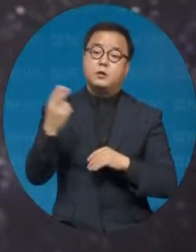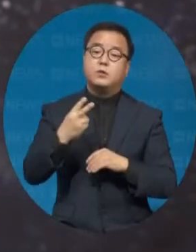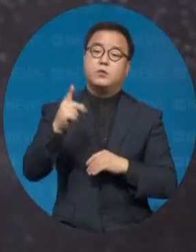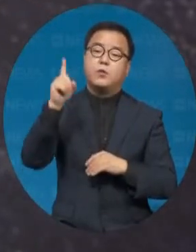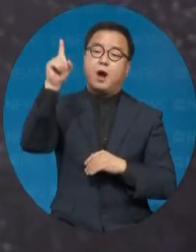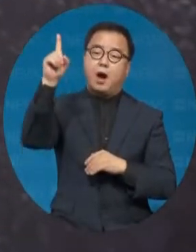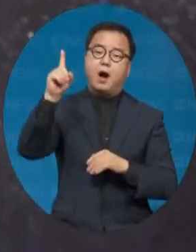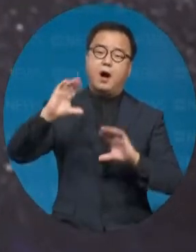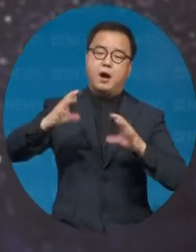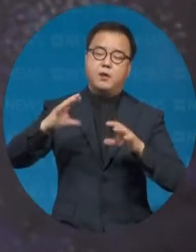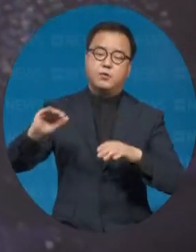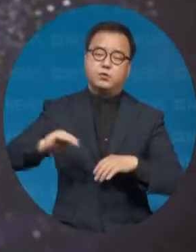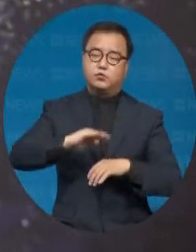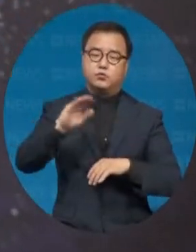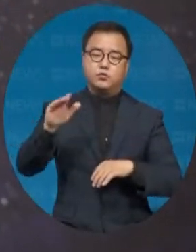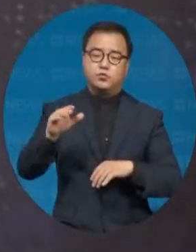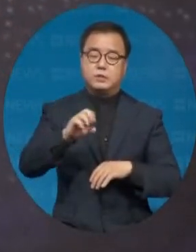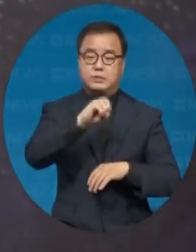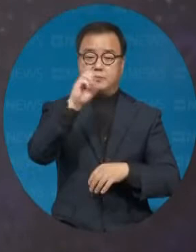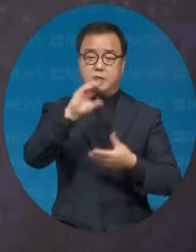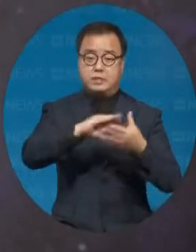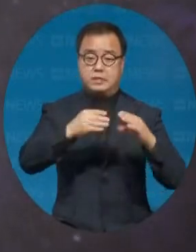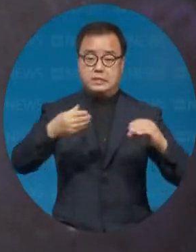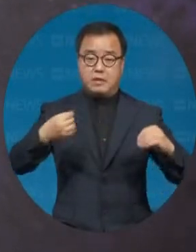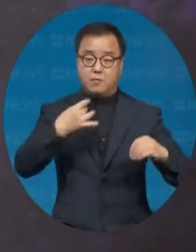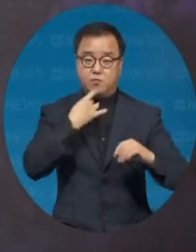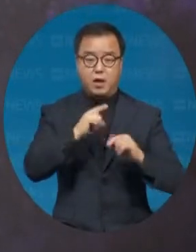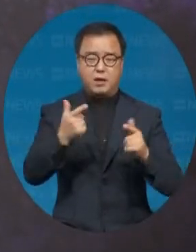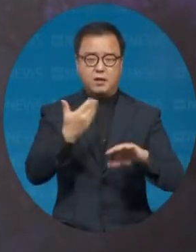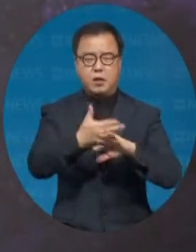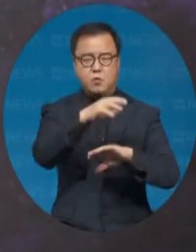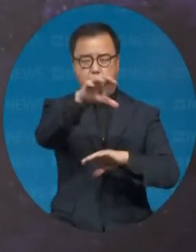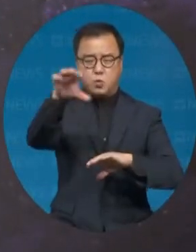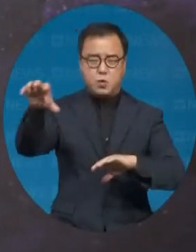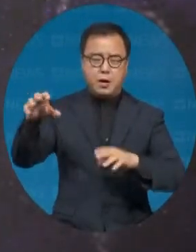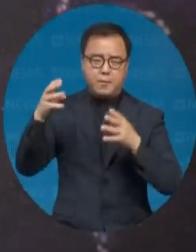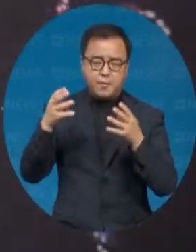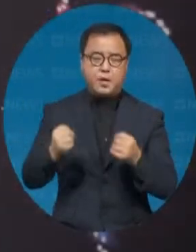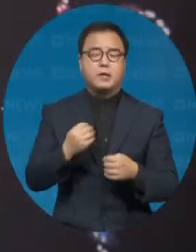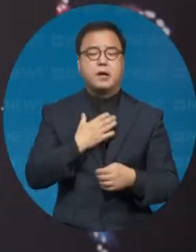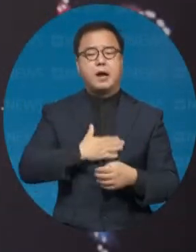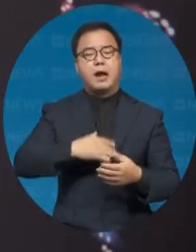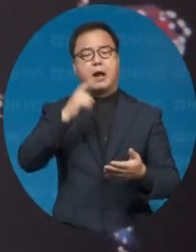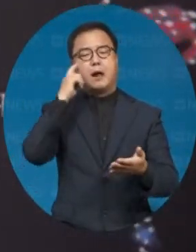우주에는 우리 은하뿐만 아니라 수많은 은하가 있다는 것 등을 발견하게 되었는데요.